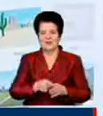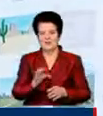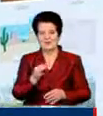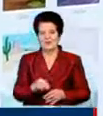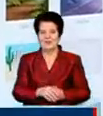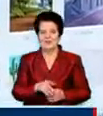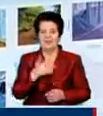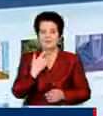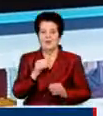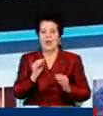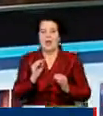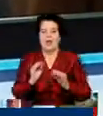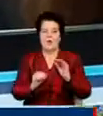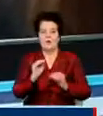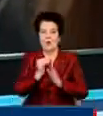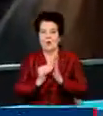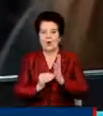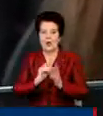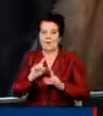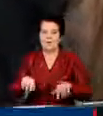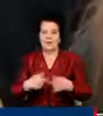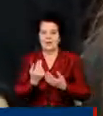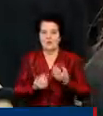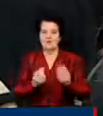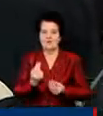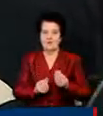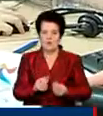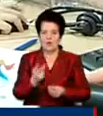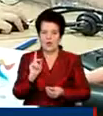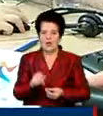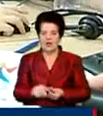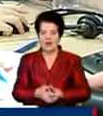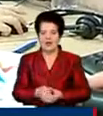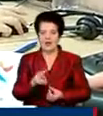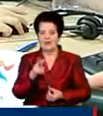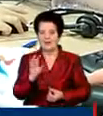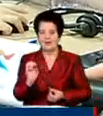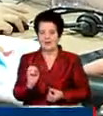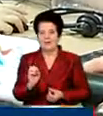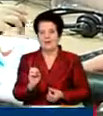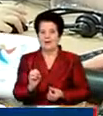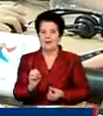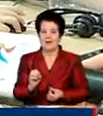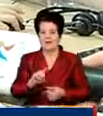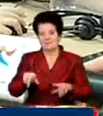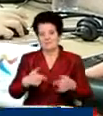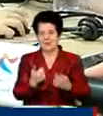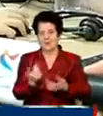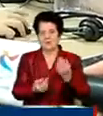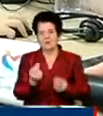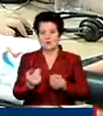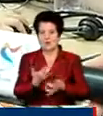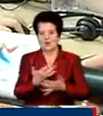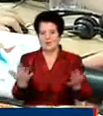acest program pentru a crea jocuri care le creăm jocuri făcute de noi